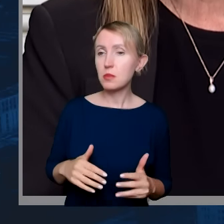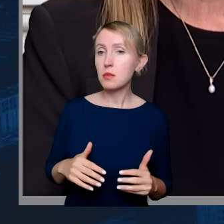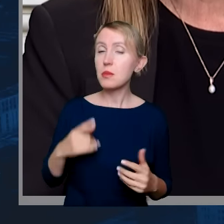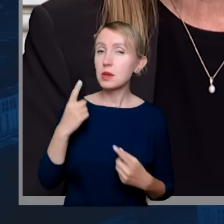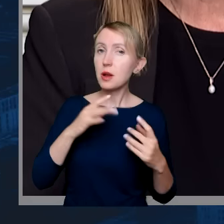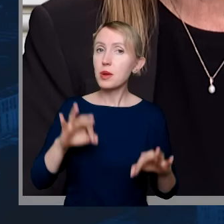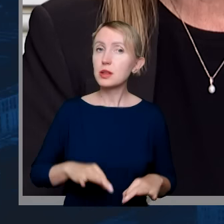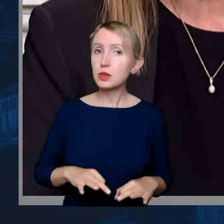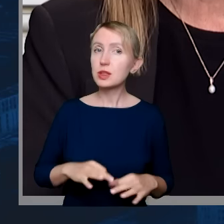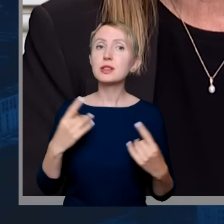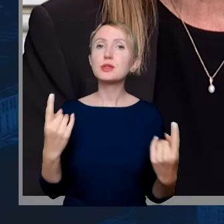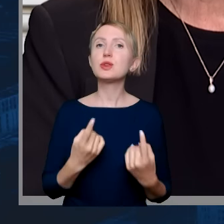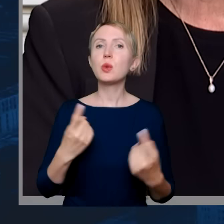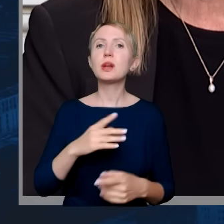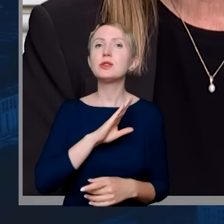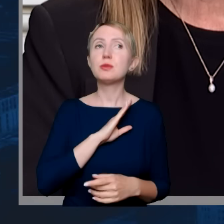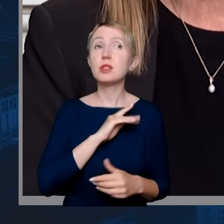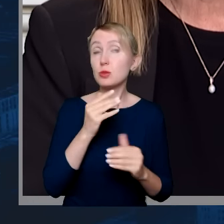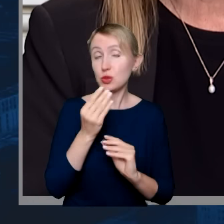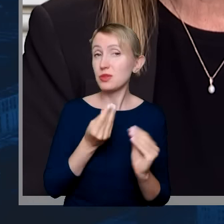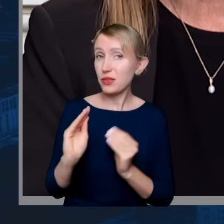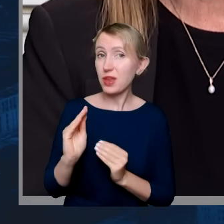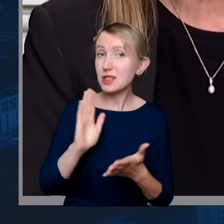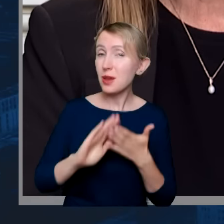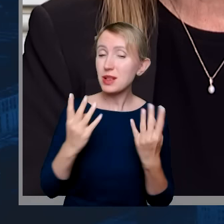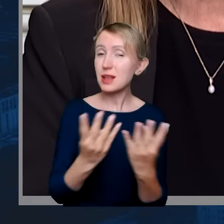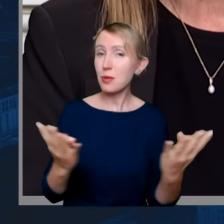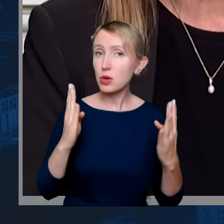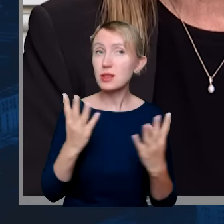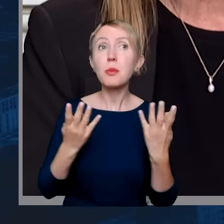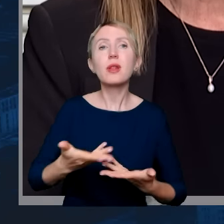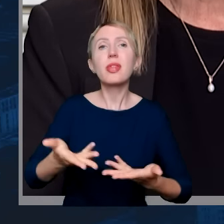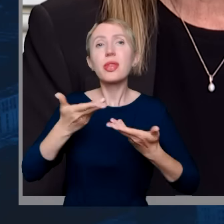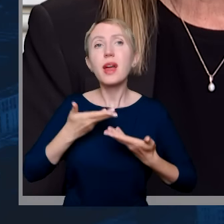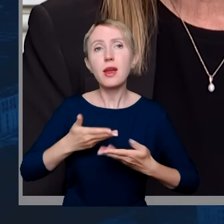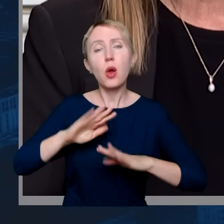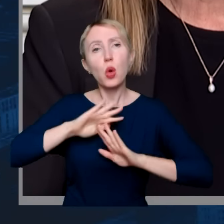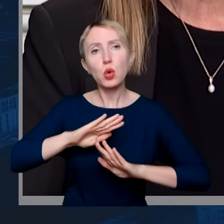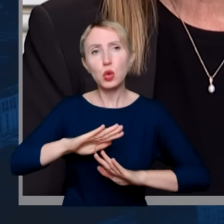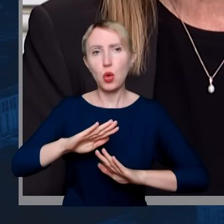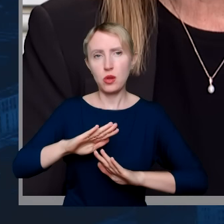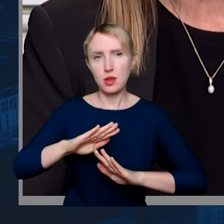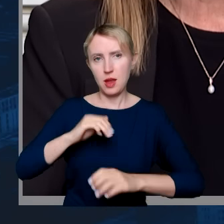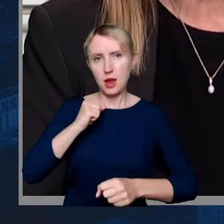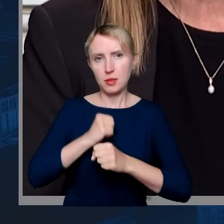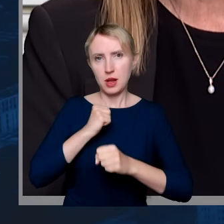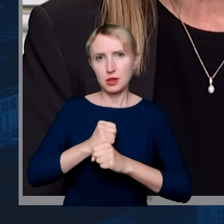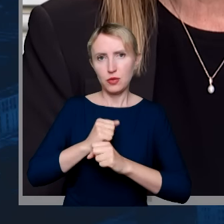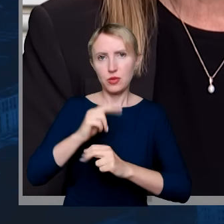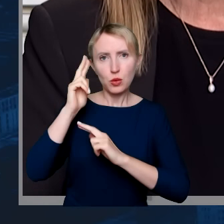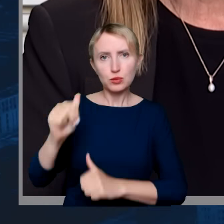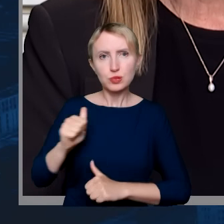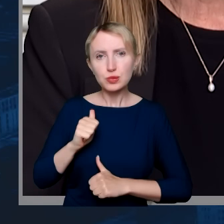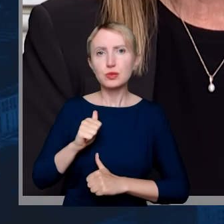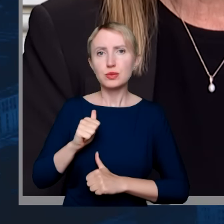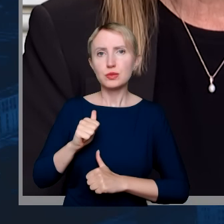rodzaju przypadków, takich śmierci nie byłoby więcej? Że ta zapora jednak uchroniła funkcjonariuszy państwa polskiego również przed